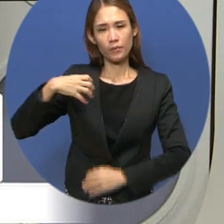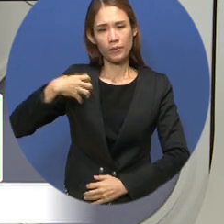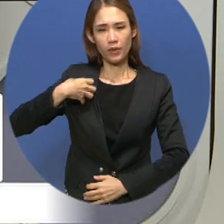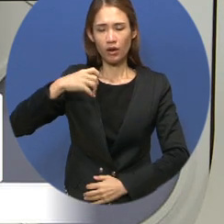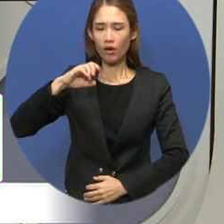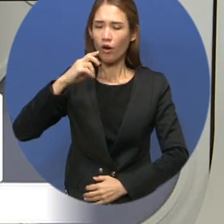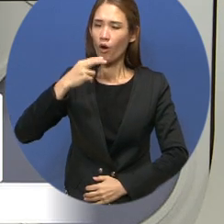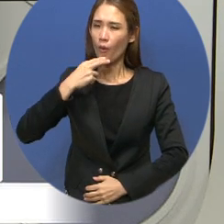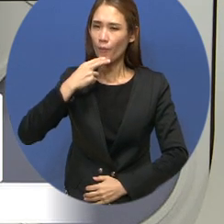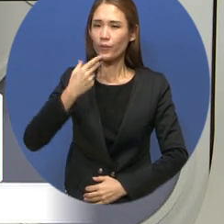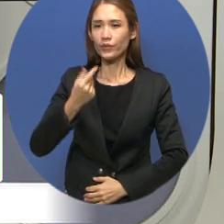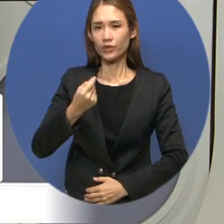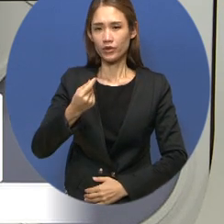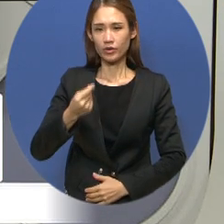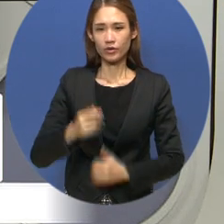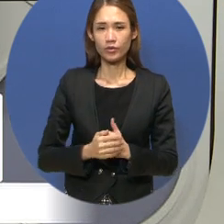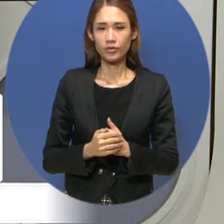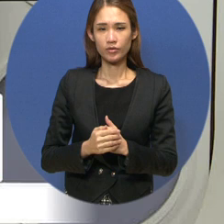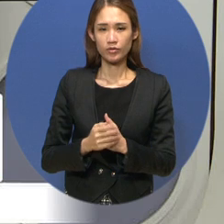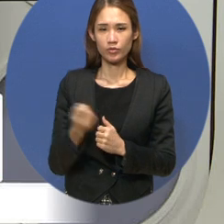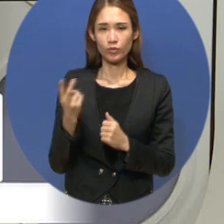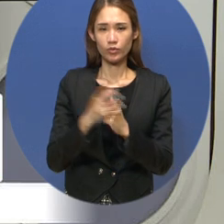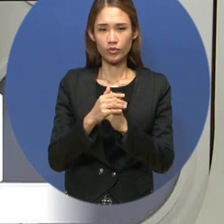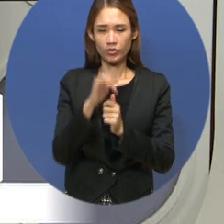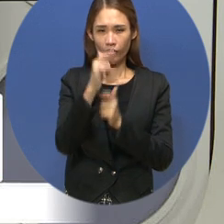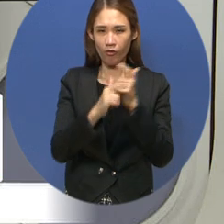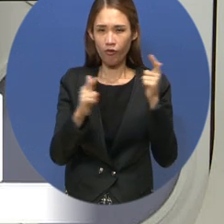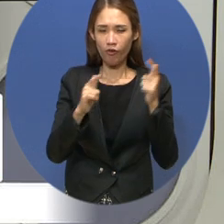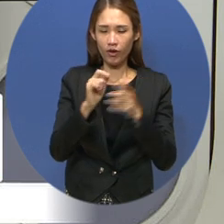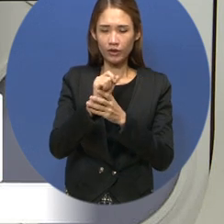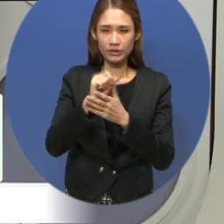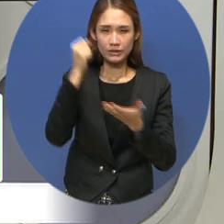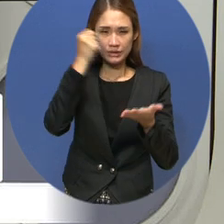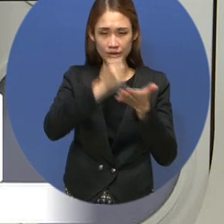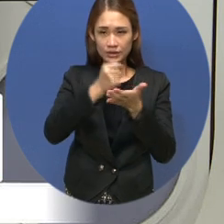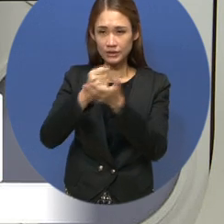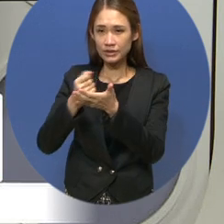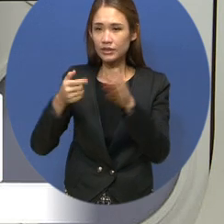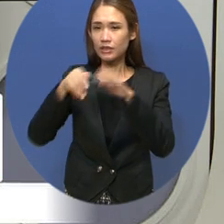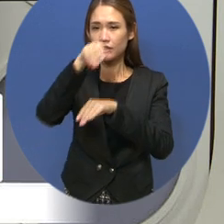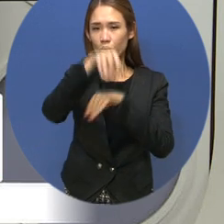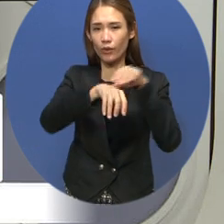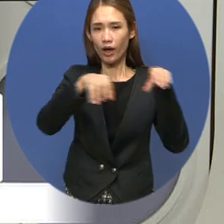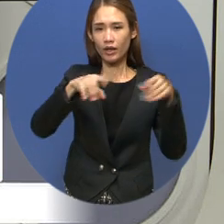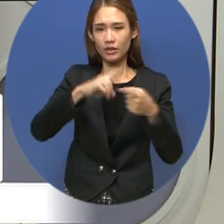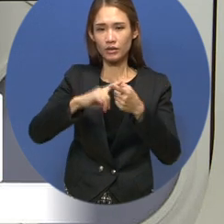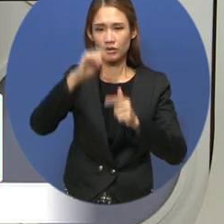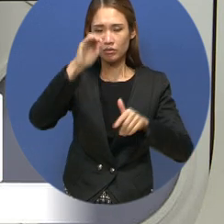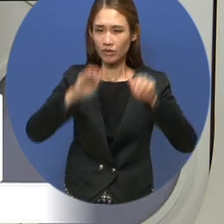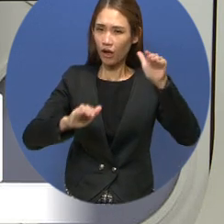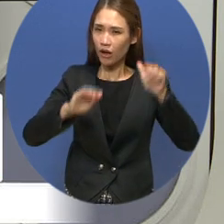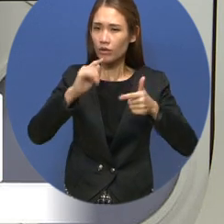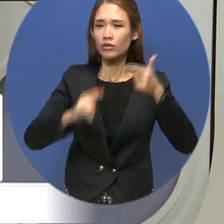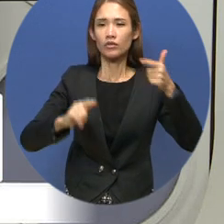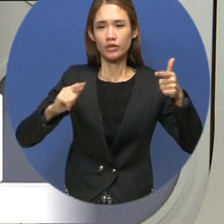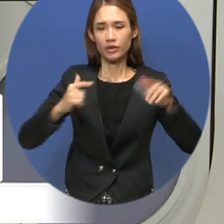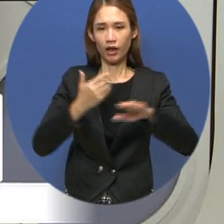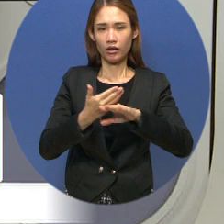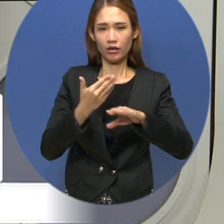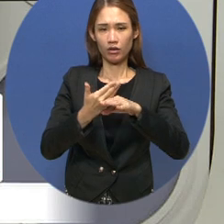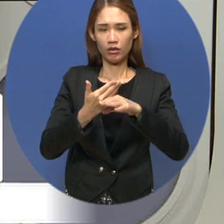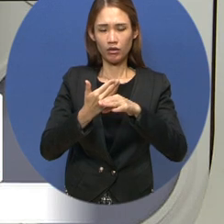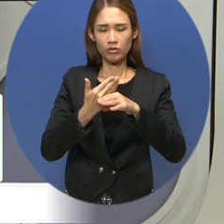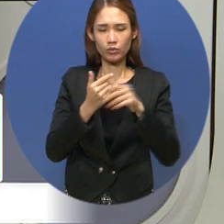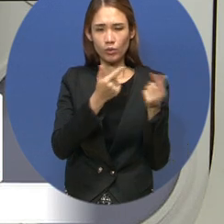것으로 나타났는데요 또한 다수의 인증기관 존재로 인한 인증 기관간 편차 발생과 일관성